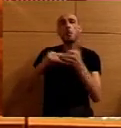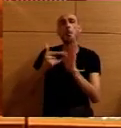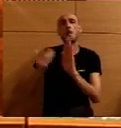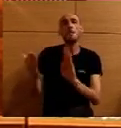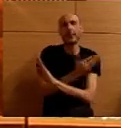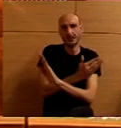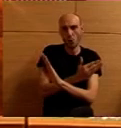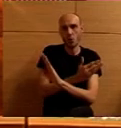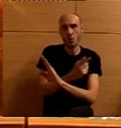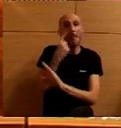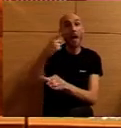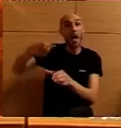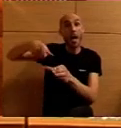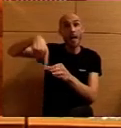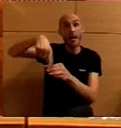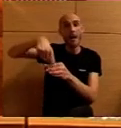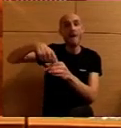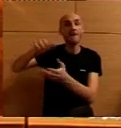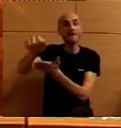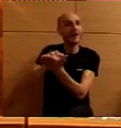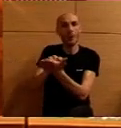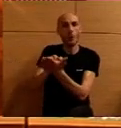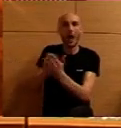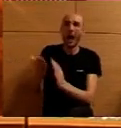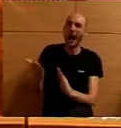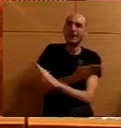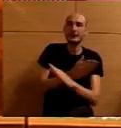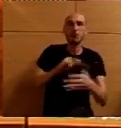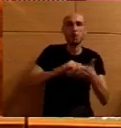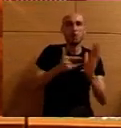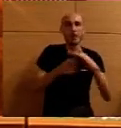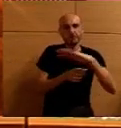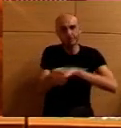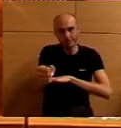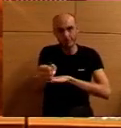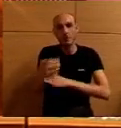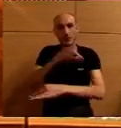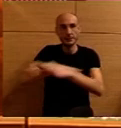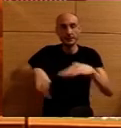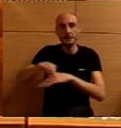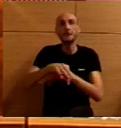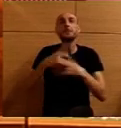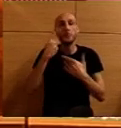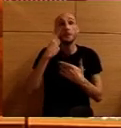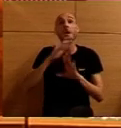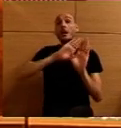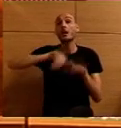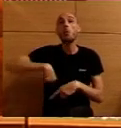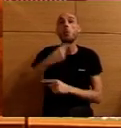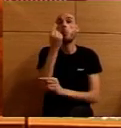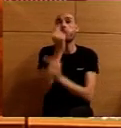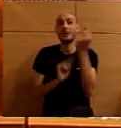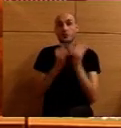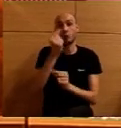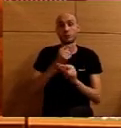les vacants, ha parlat, per a que no passi el que ha passat. En l'últim pressupost que està en la pàgina del portal de transparència